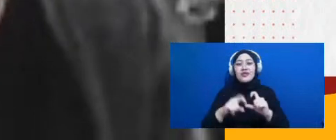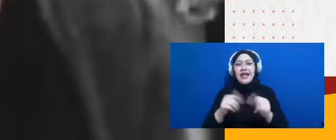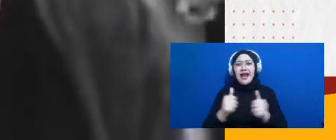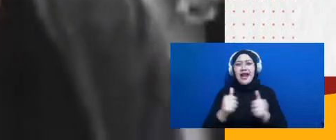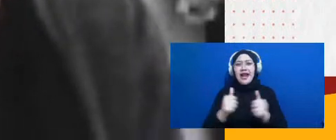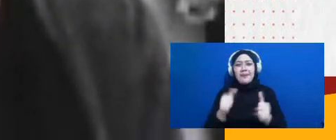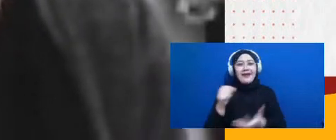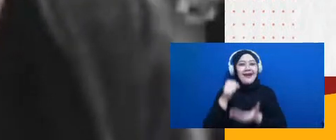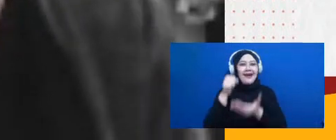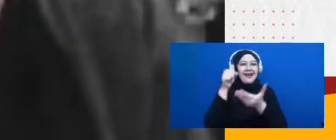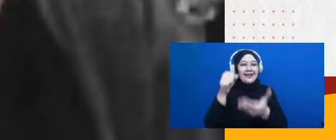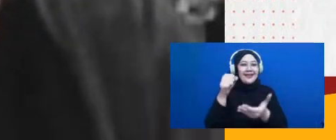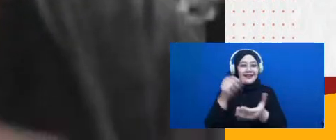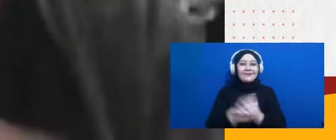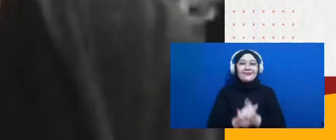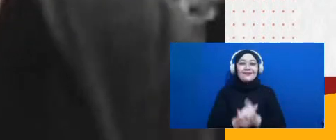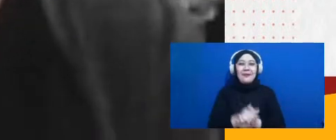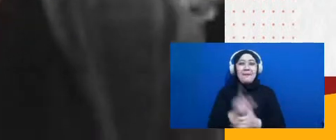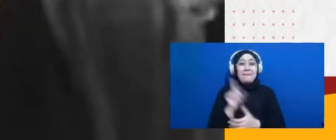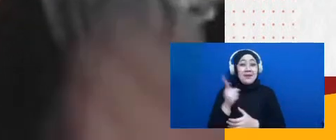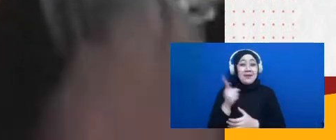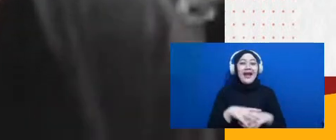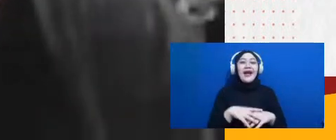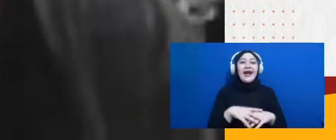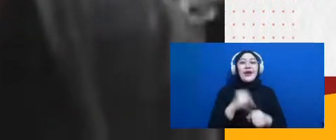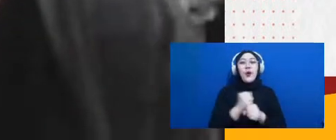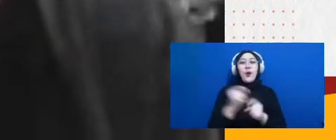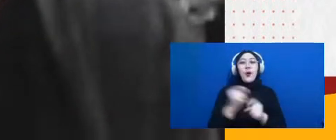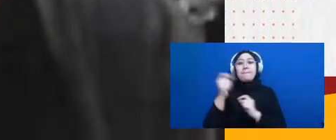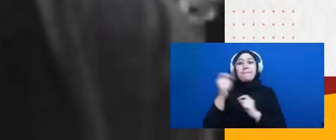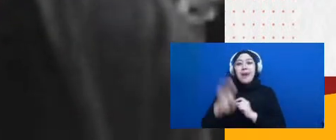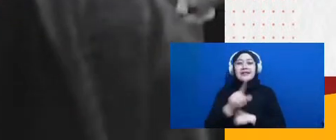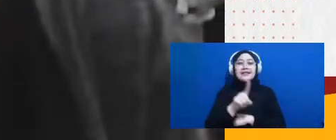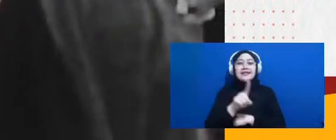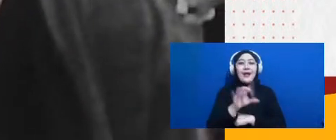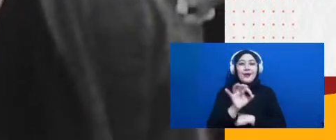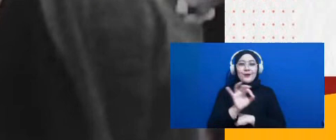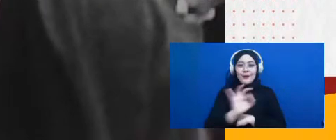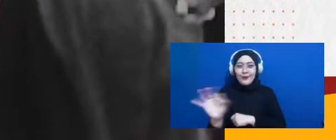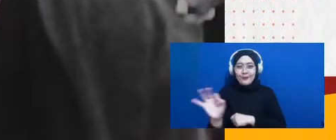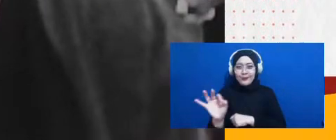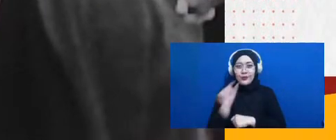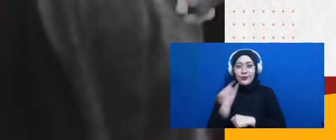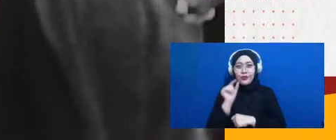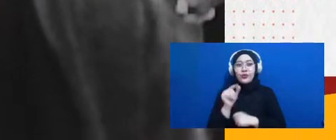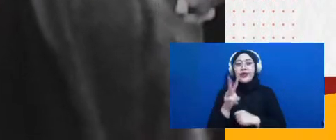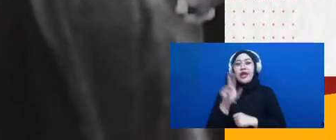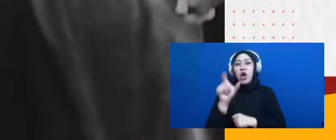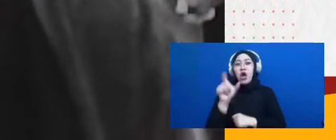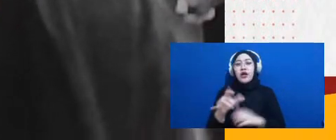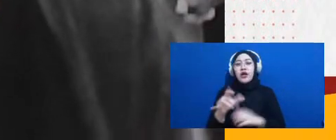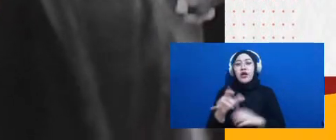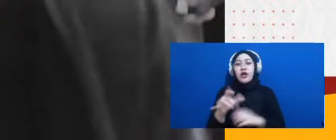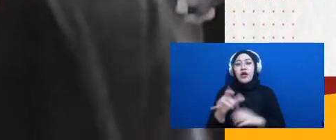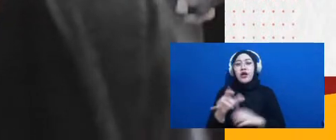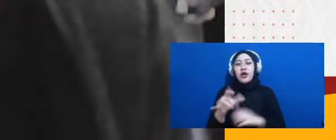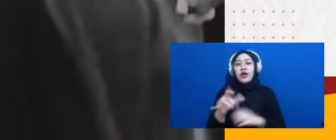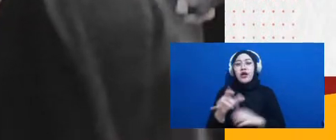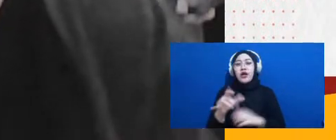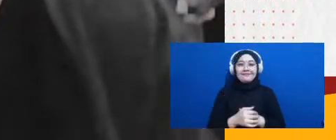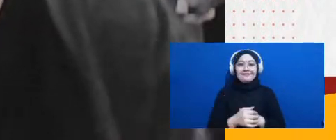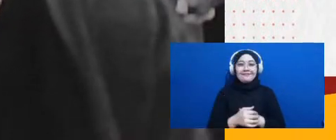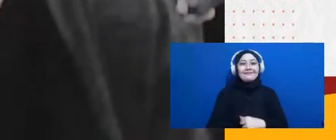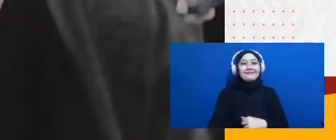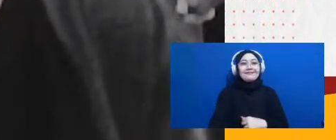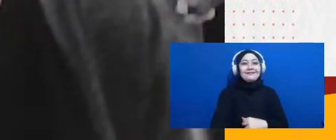hadiahnya, juga tentunya tersedia saldo GoPay sejumlah Rp100.000 bagi 3 orang peserta yang bisa menjawab kuis dengan benar. Juga